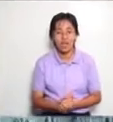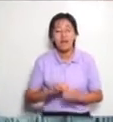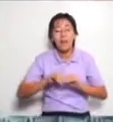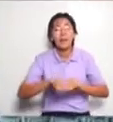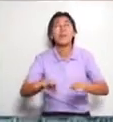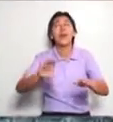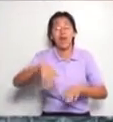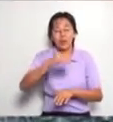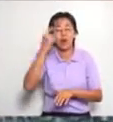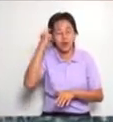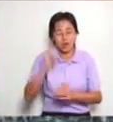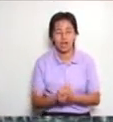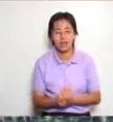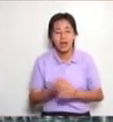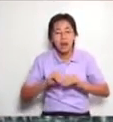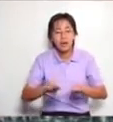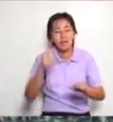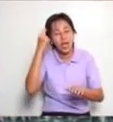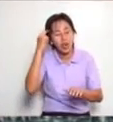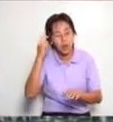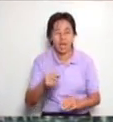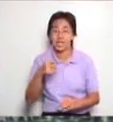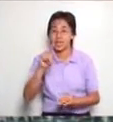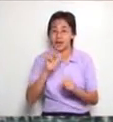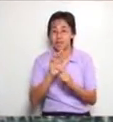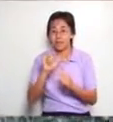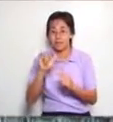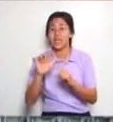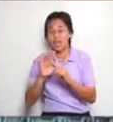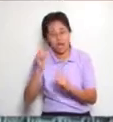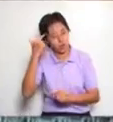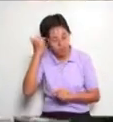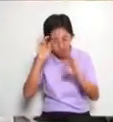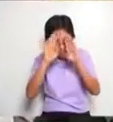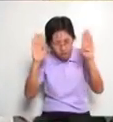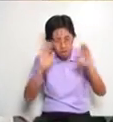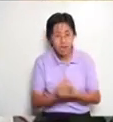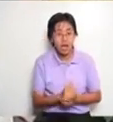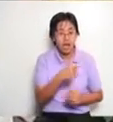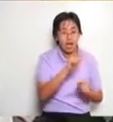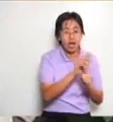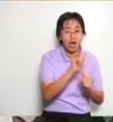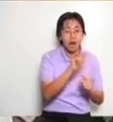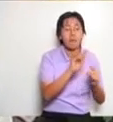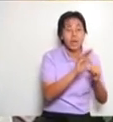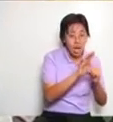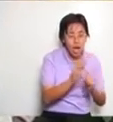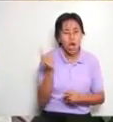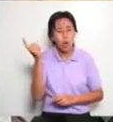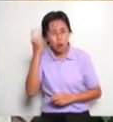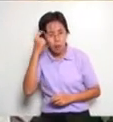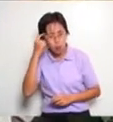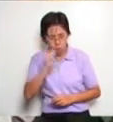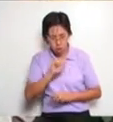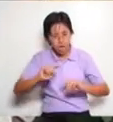ดอกนมาเผยแพล่ คณแดอกนมีด้ามเลยวาปัญญาหัปัญาตาจากคามรู้อย่างไรุกคนรไเกิดมต้องตายซ่าไ